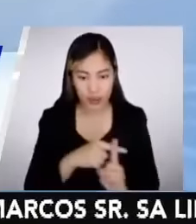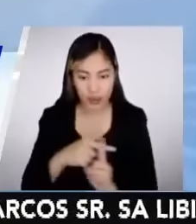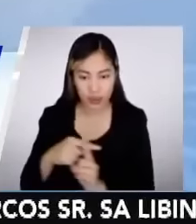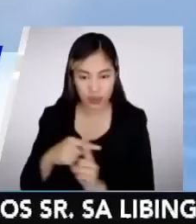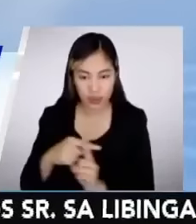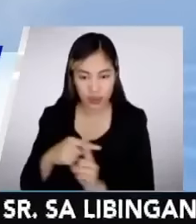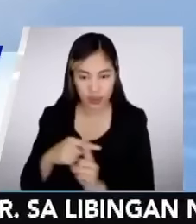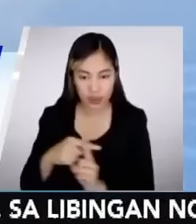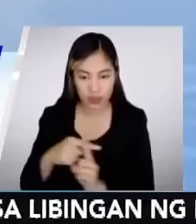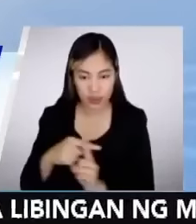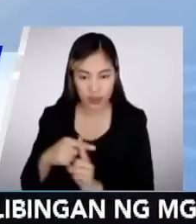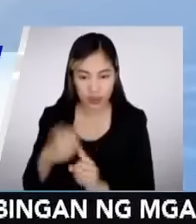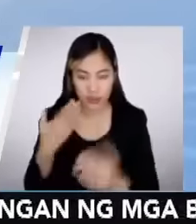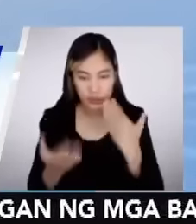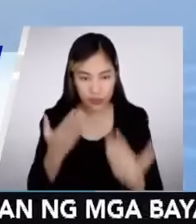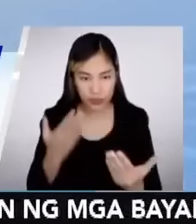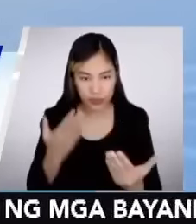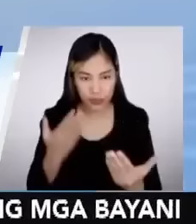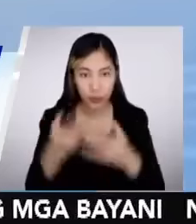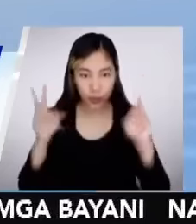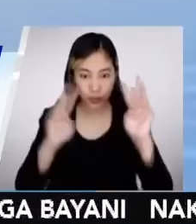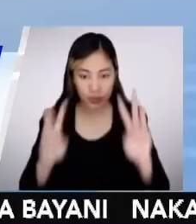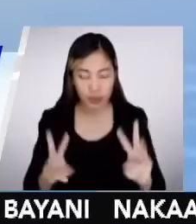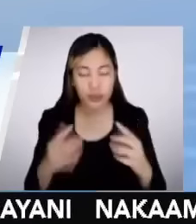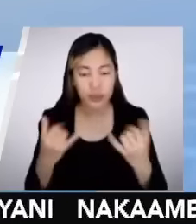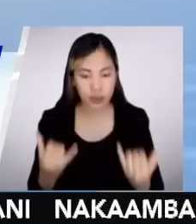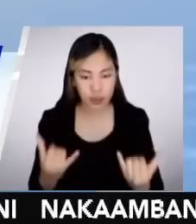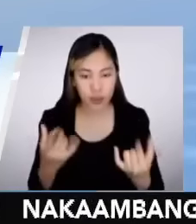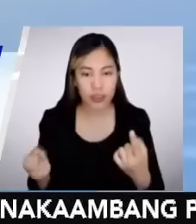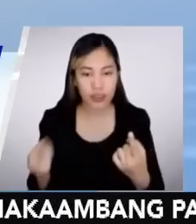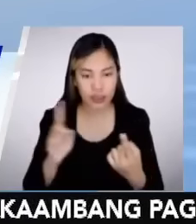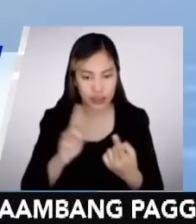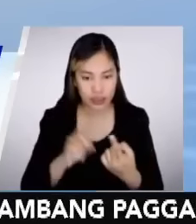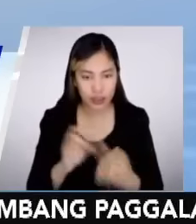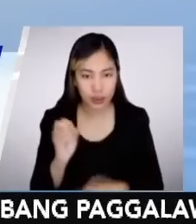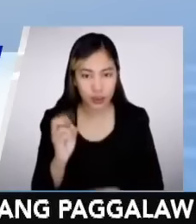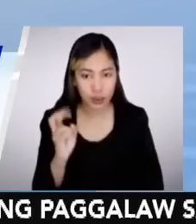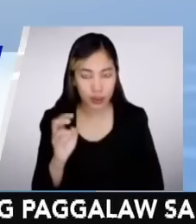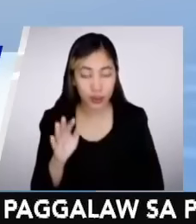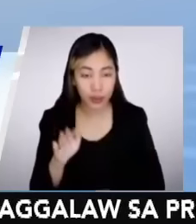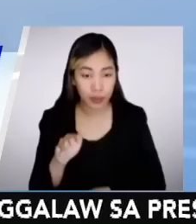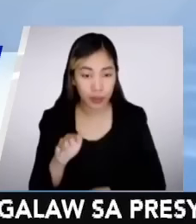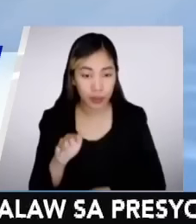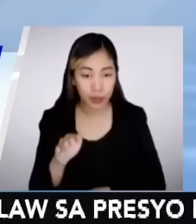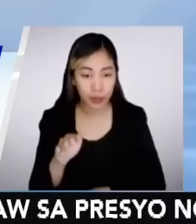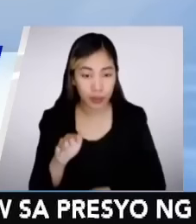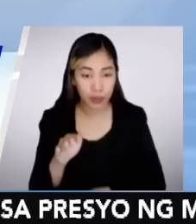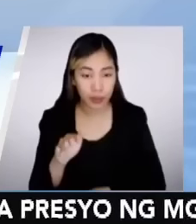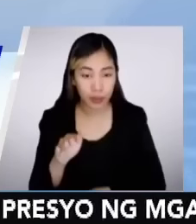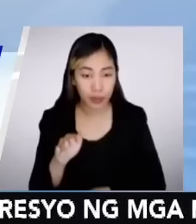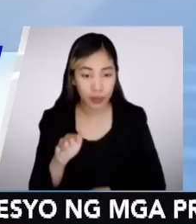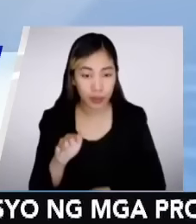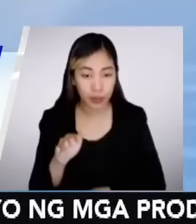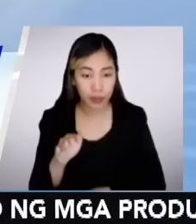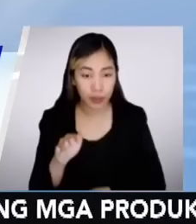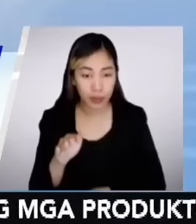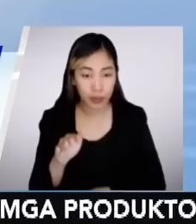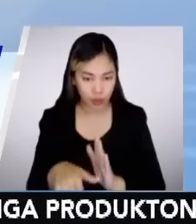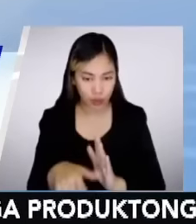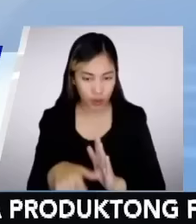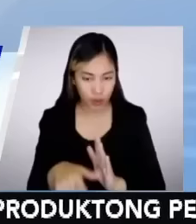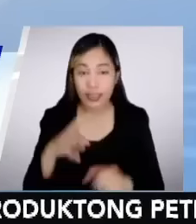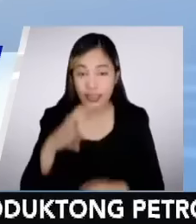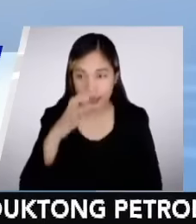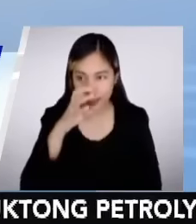sa mga oras na ito hanggang makapananghali mamaya ang dagsa ng mga tao. Mahigpit ang bilin ng pamunuan ng